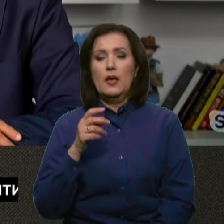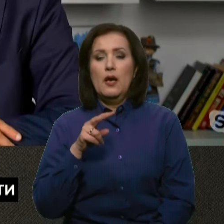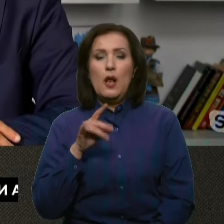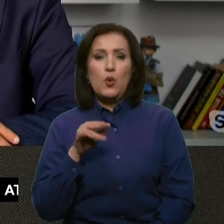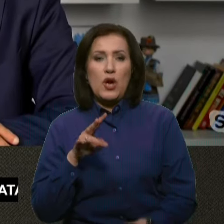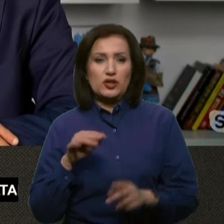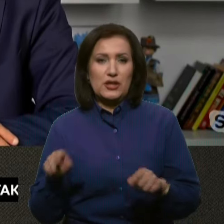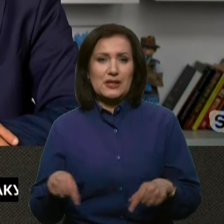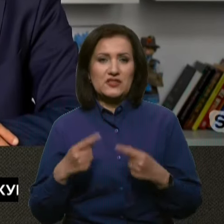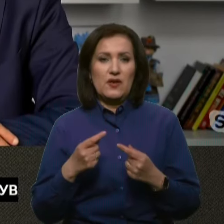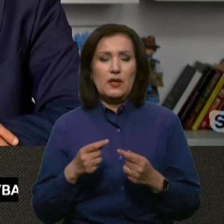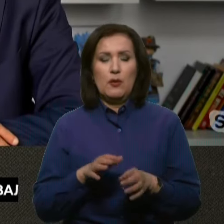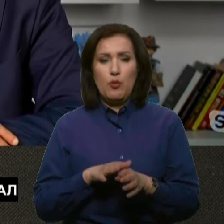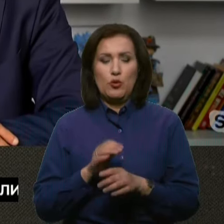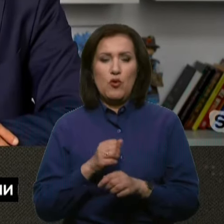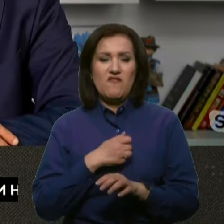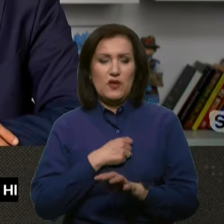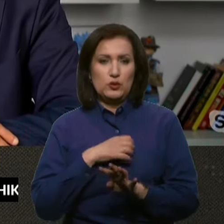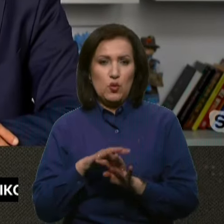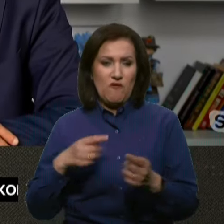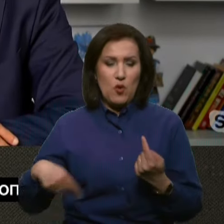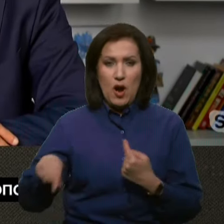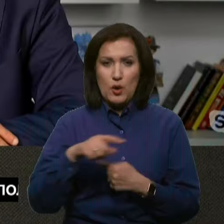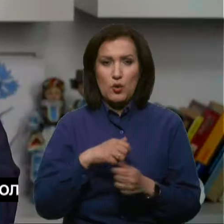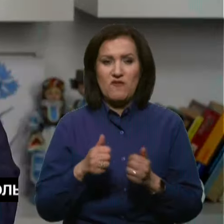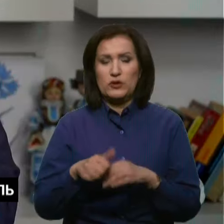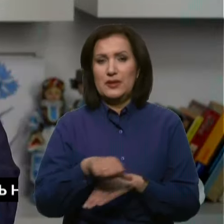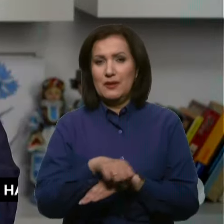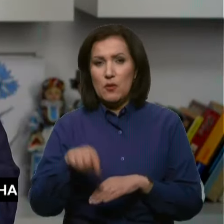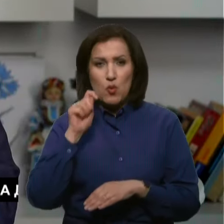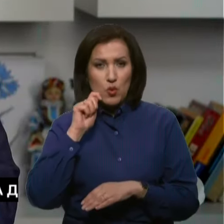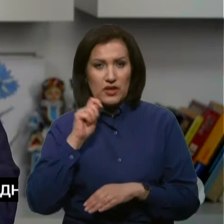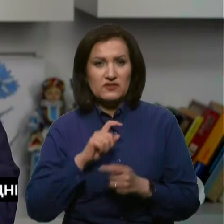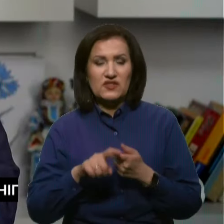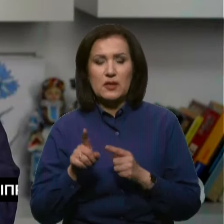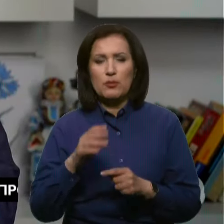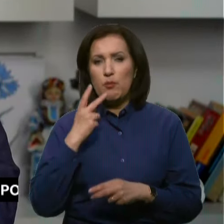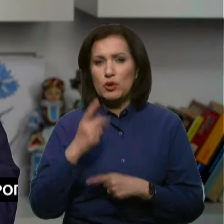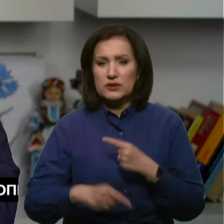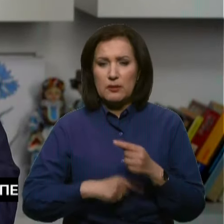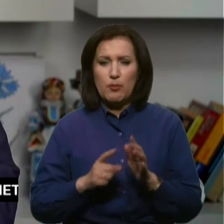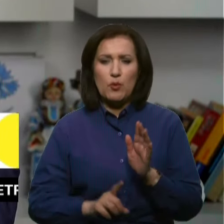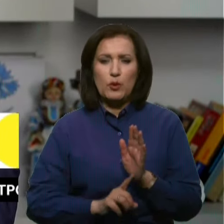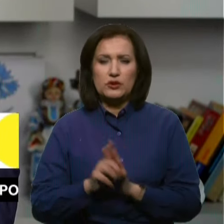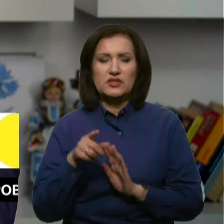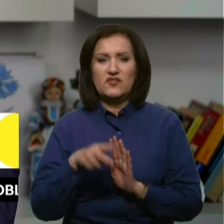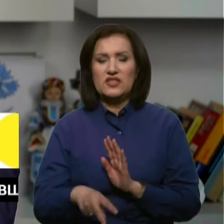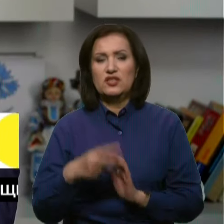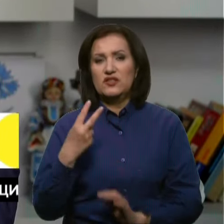створив нову паўднёвую вайсковую акругу каля мяжы з Украінай у сувязі з тым, што там пастаянна, пачынаючы